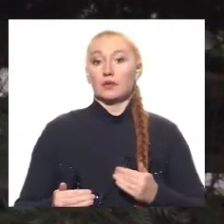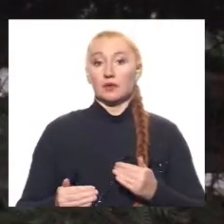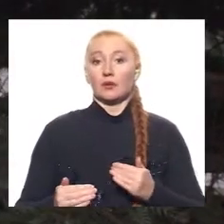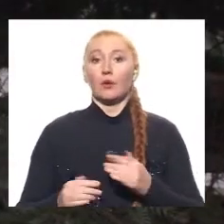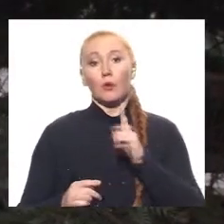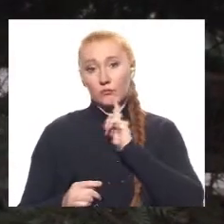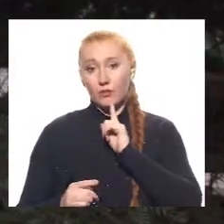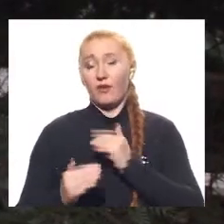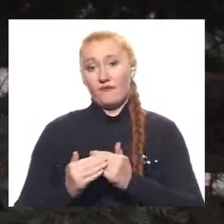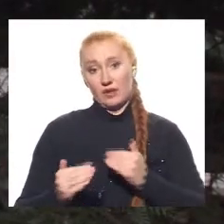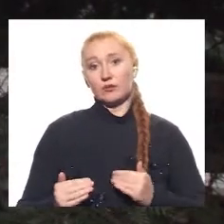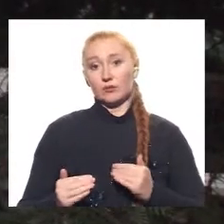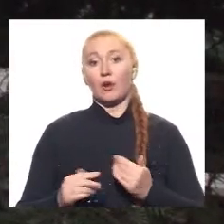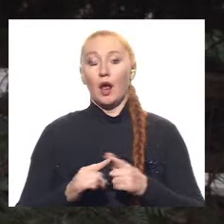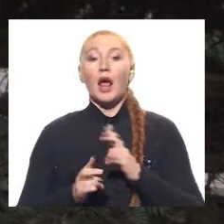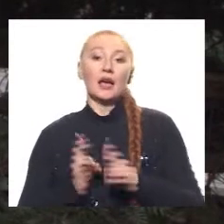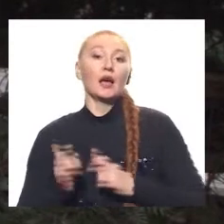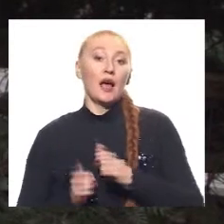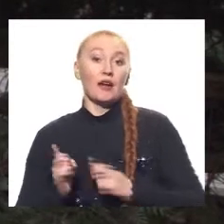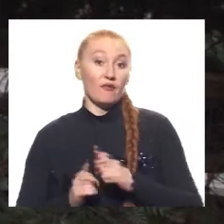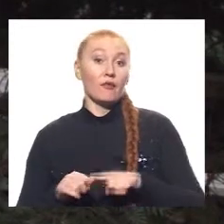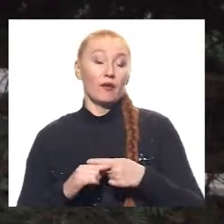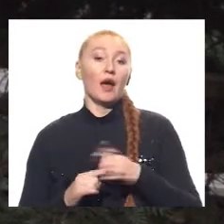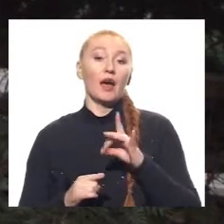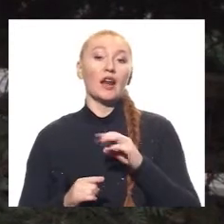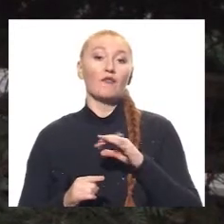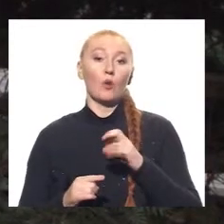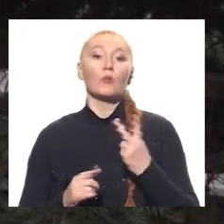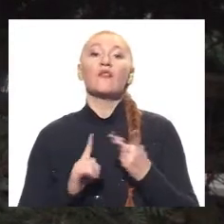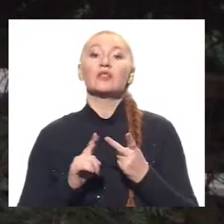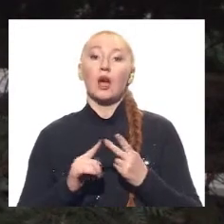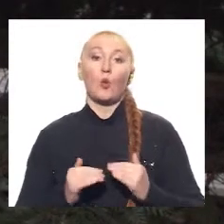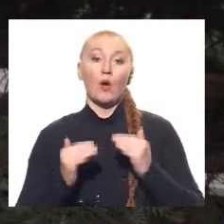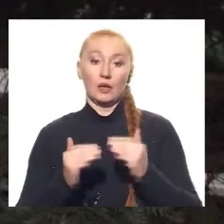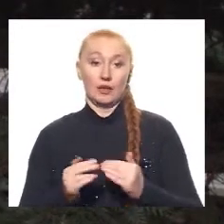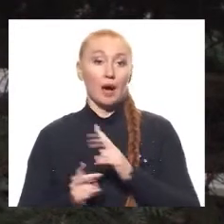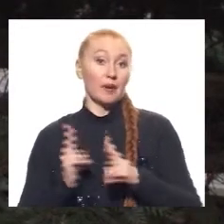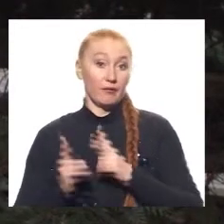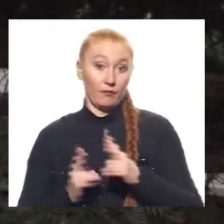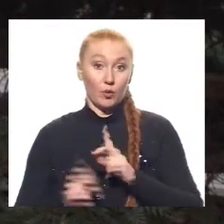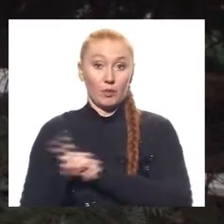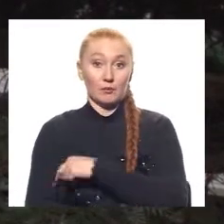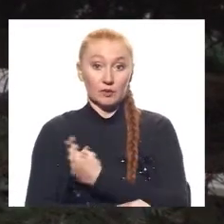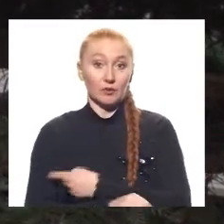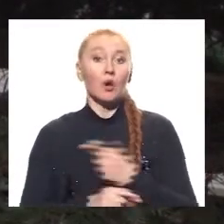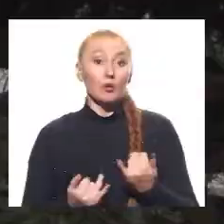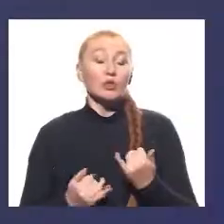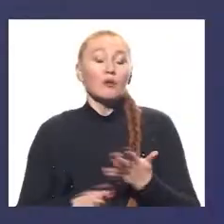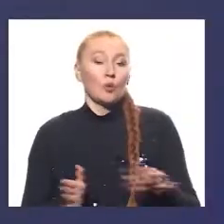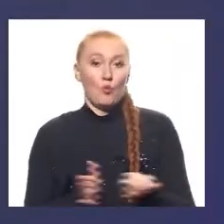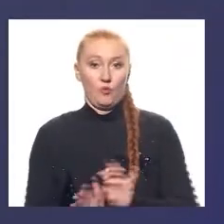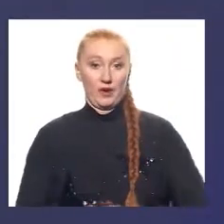би відтермінована реформа, другий етап реформи медичної, бо він зараз вбивчий.